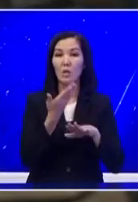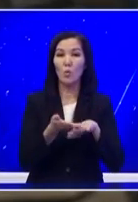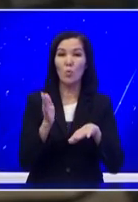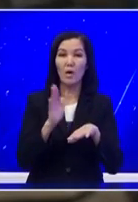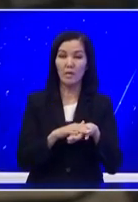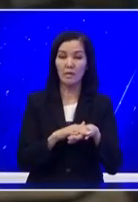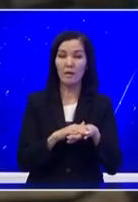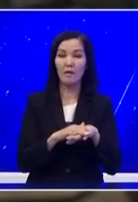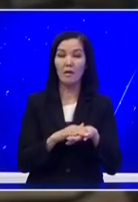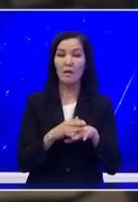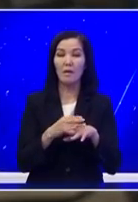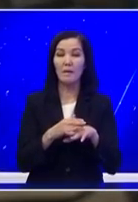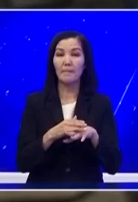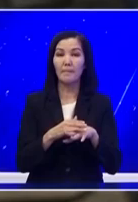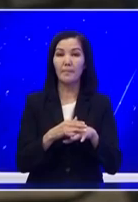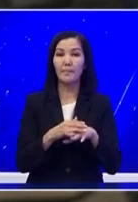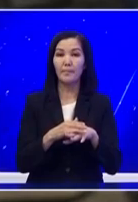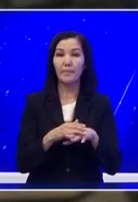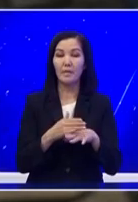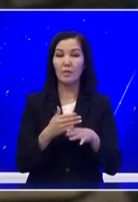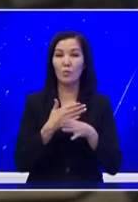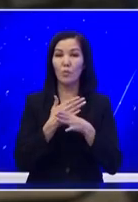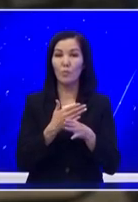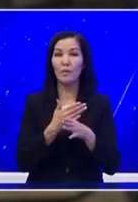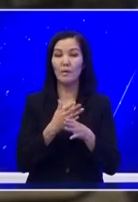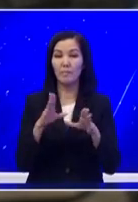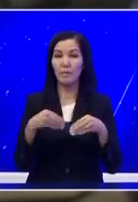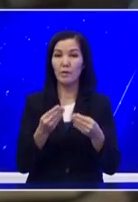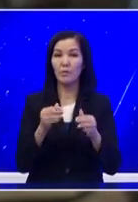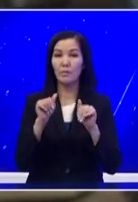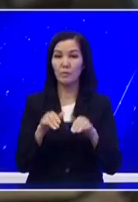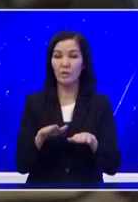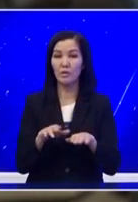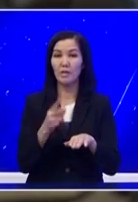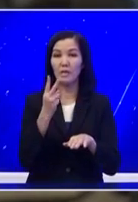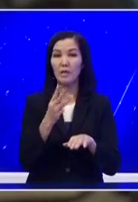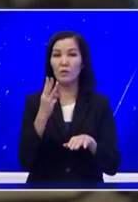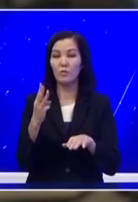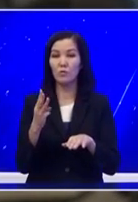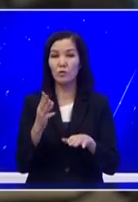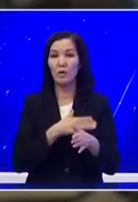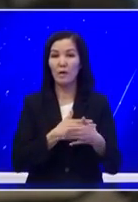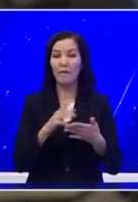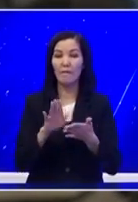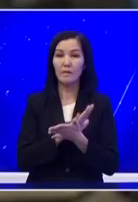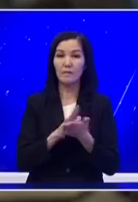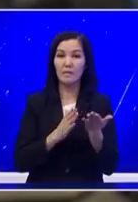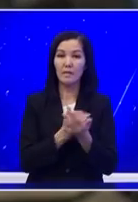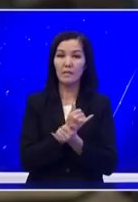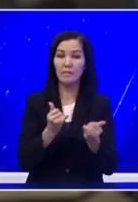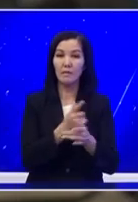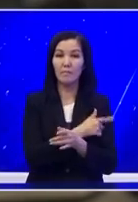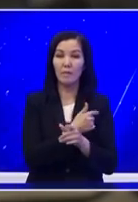қиын жағдай болғандықтан енді кішкене келіп қолшымызды созайық деп келдік. 2-3 волонтер болып, соның бірі мен, медколледжден